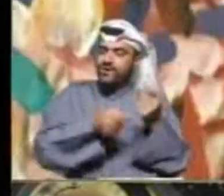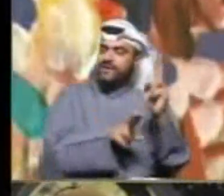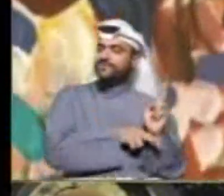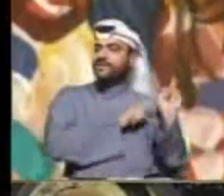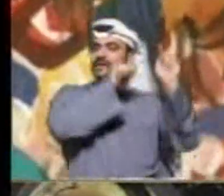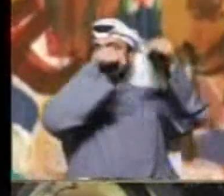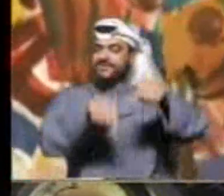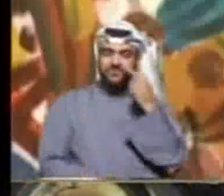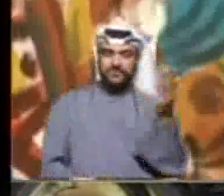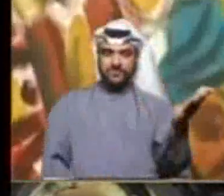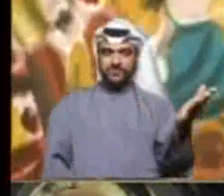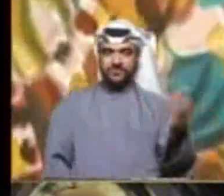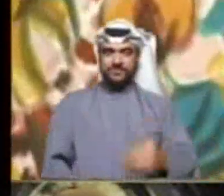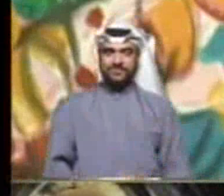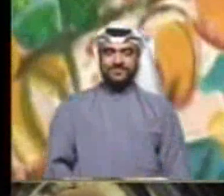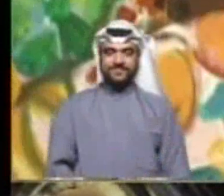تشكيلي.